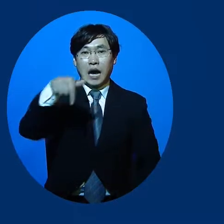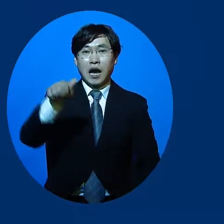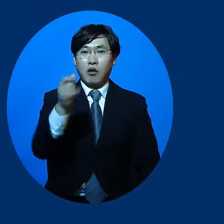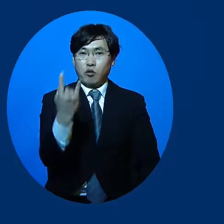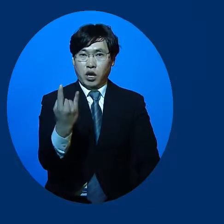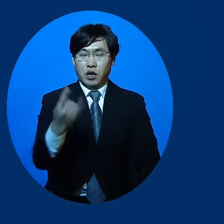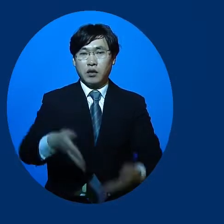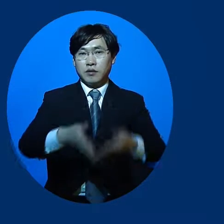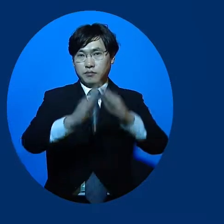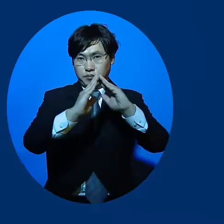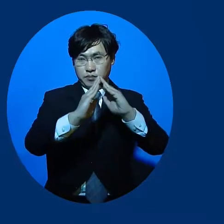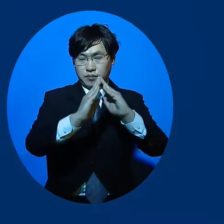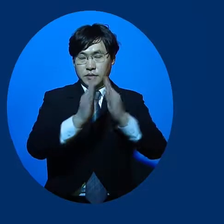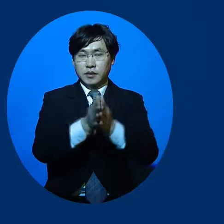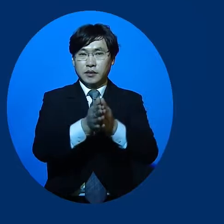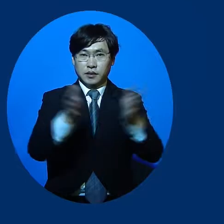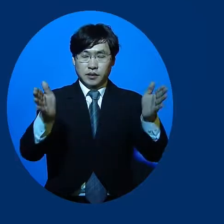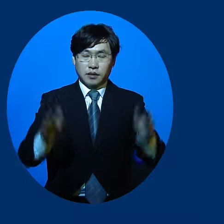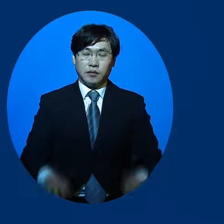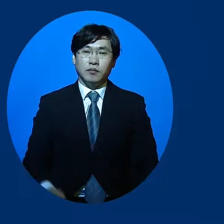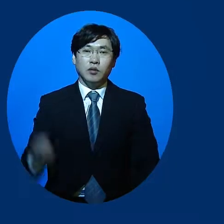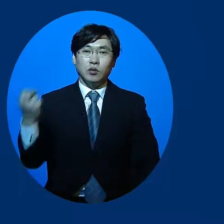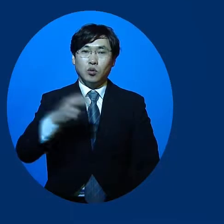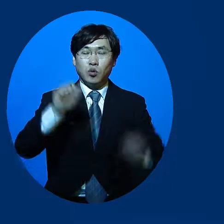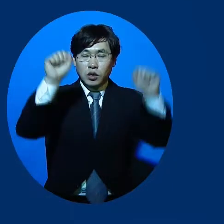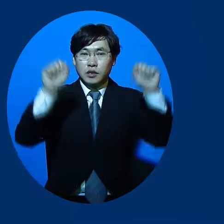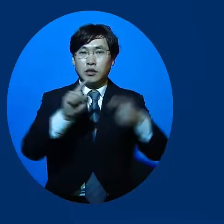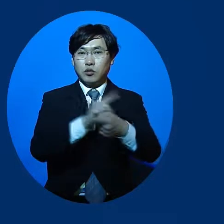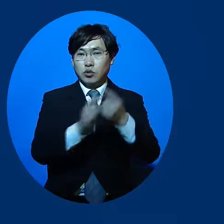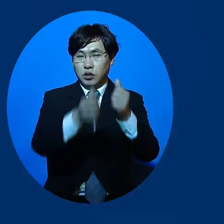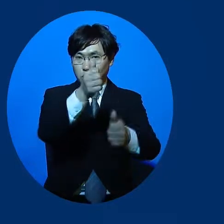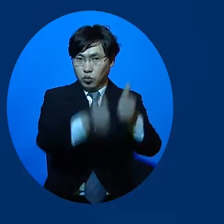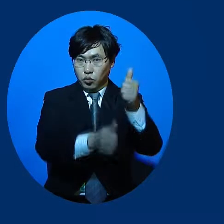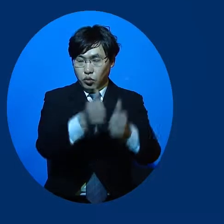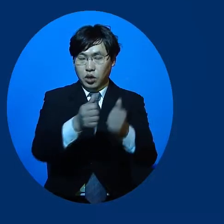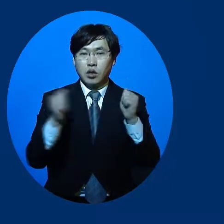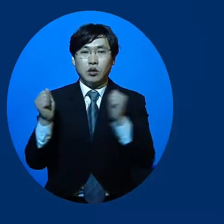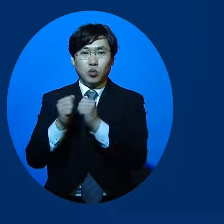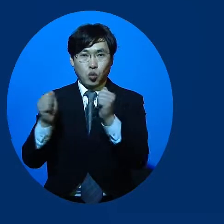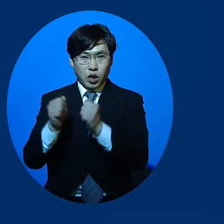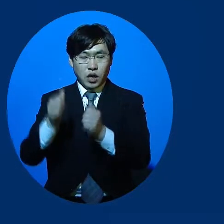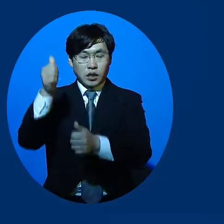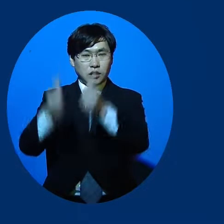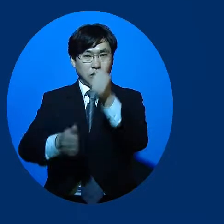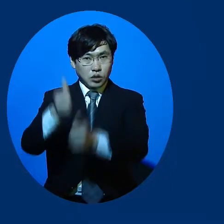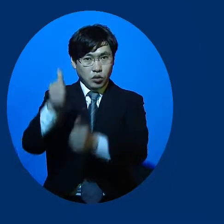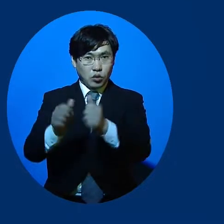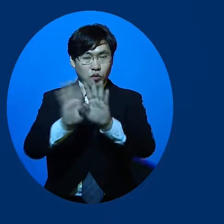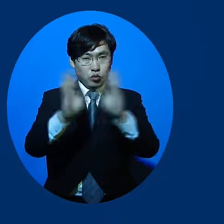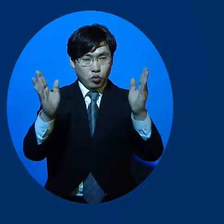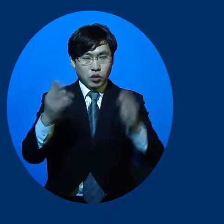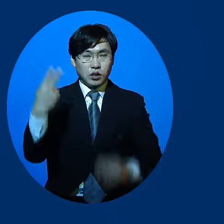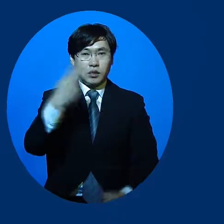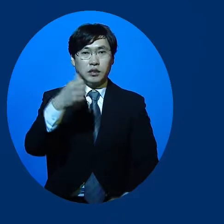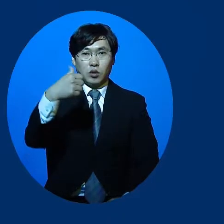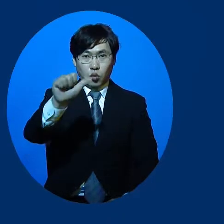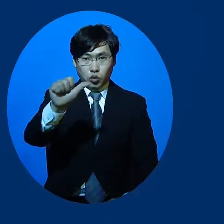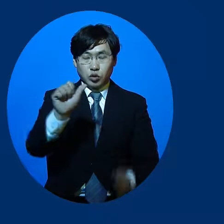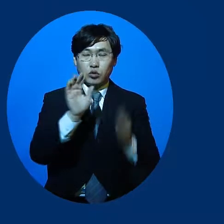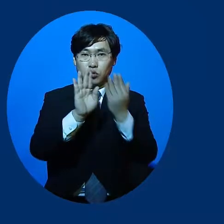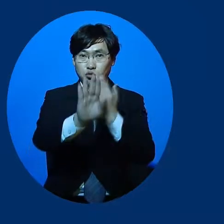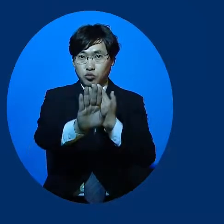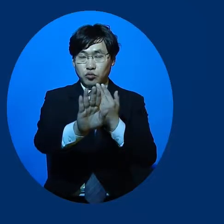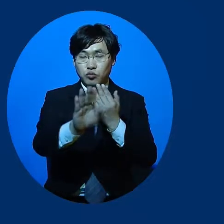뿐만 아니라 장애인 체육대회 및 동계 장애인 체육대회가 전개되었고, 2005년 이후에는